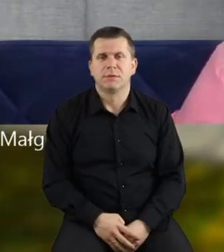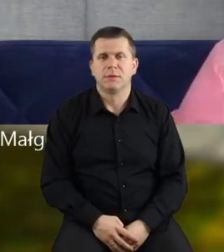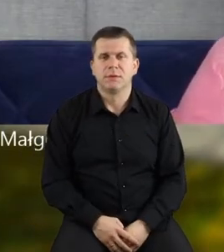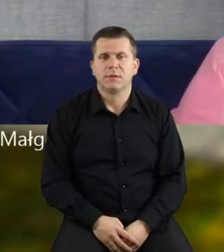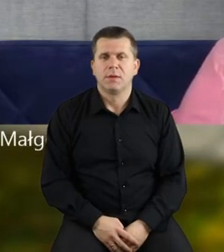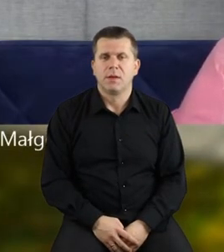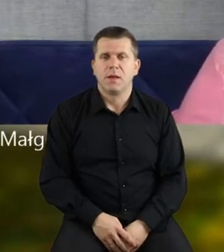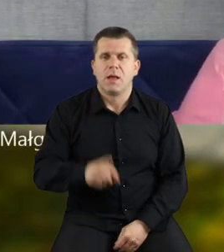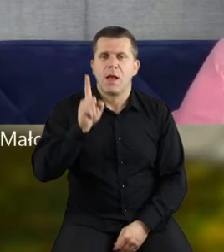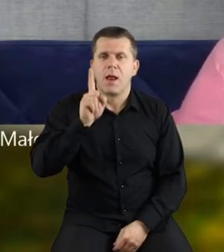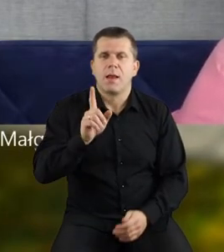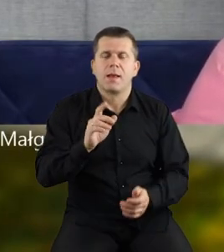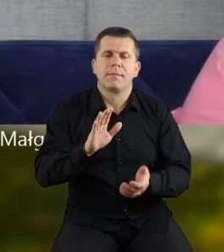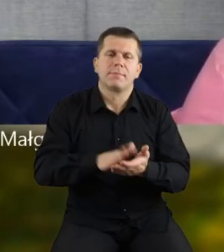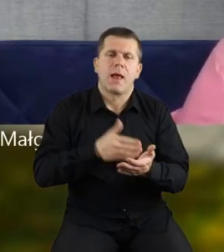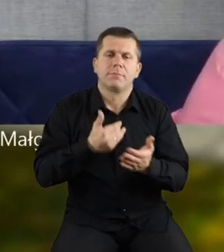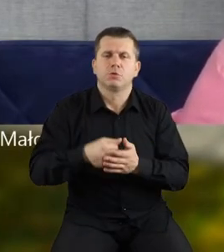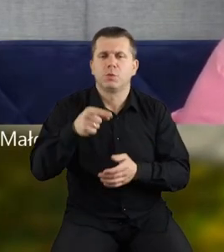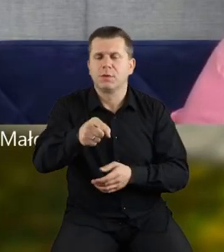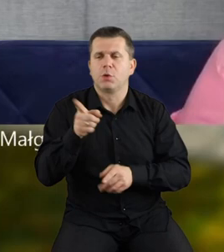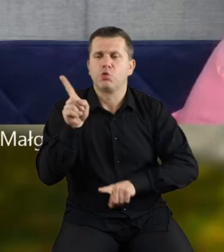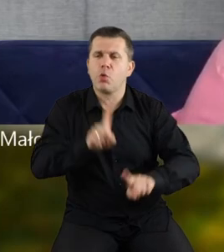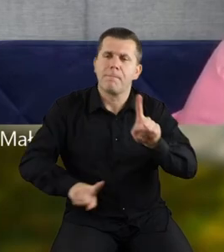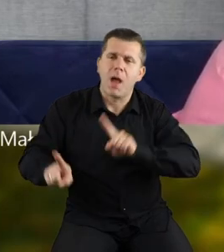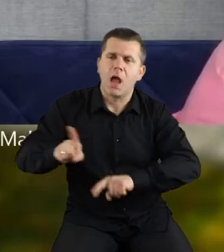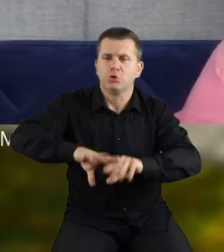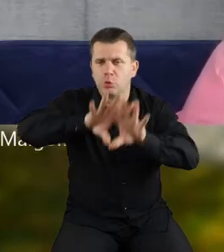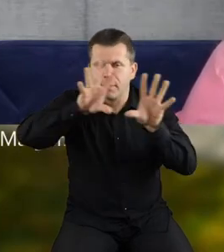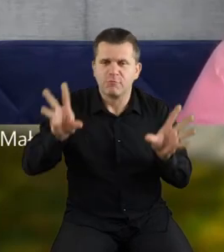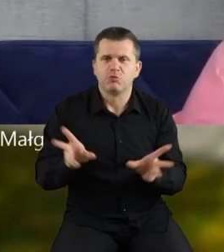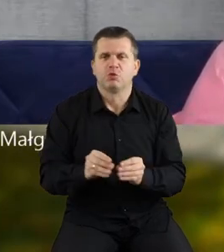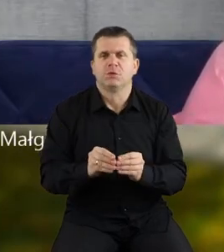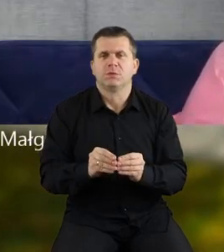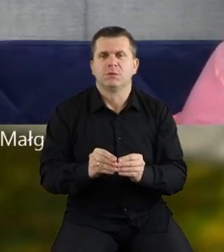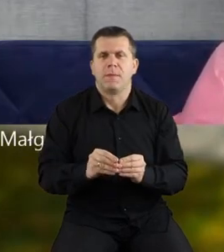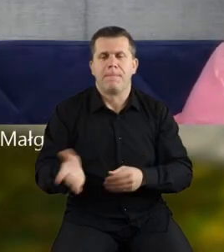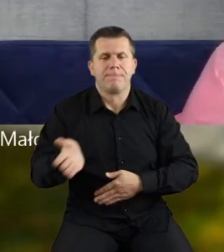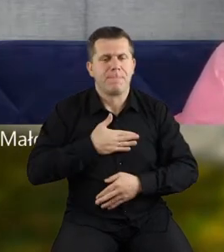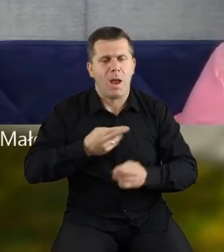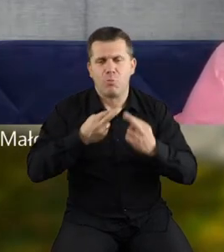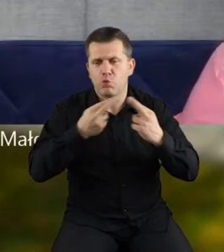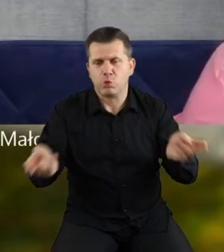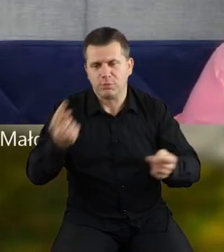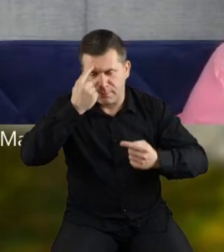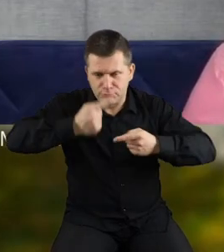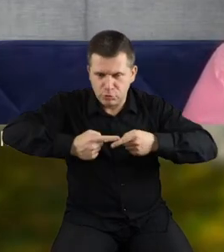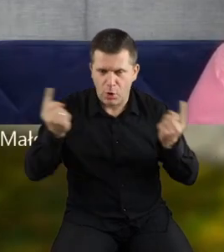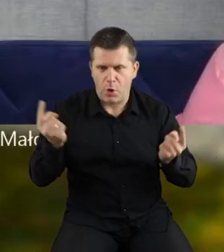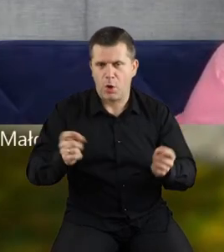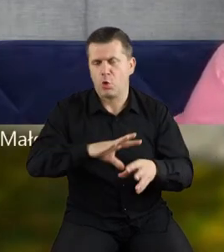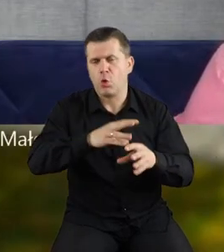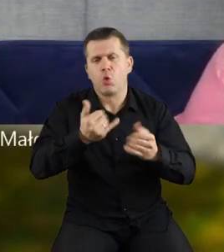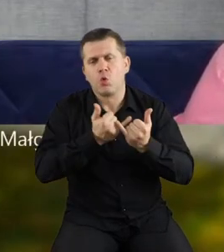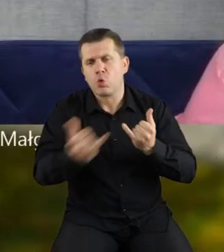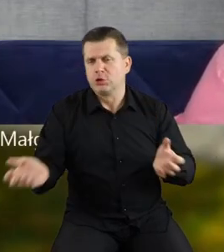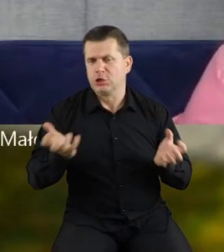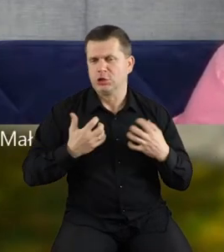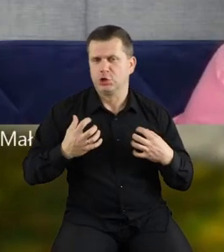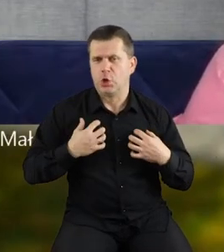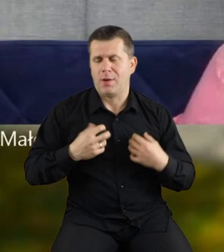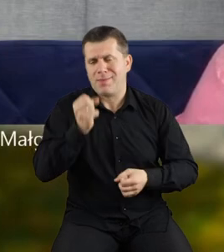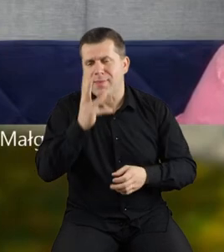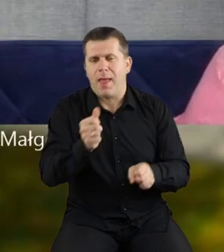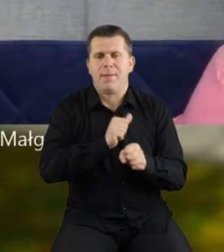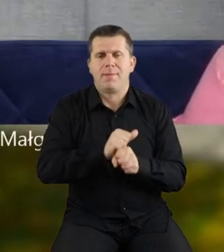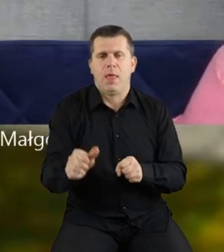najróżniejszymi, ale zupełnie jakbyś tłumaczyła wszystkim, że mamy różne przekonania i różne życiorysy